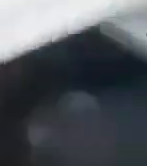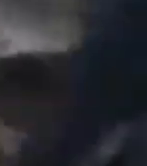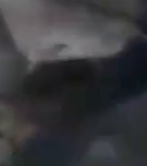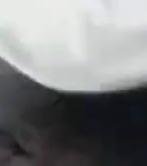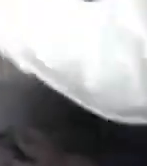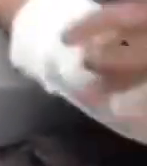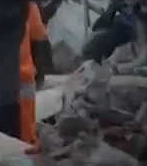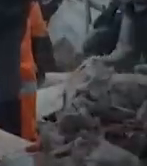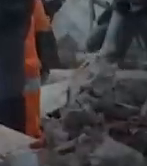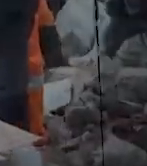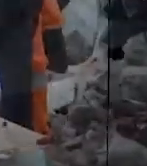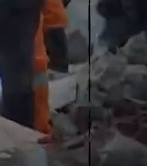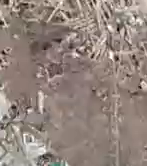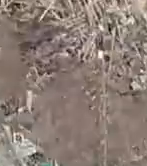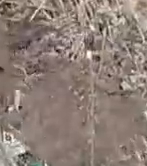Ya Allah, ya Allah.